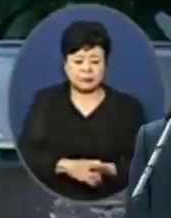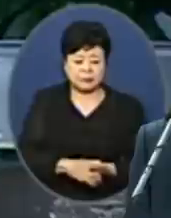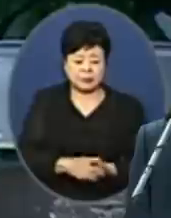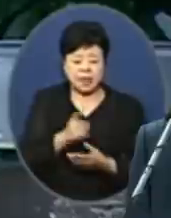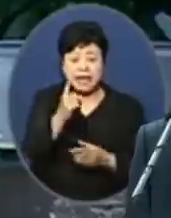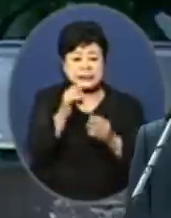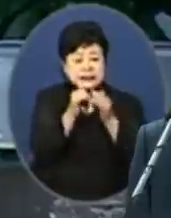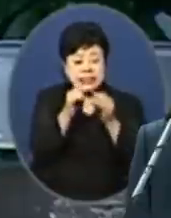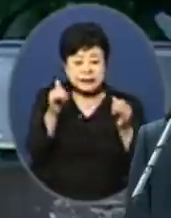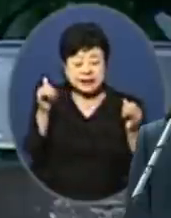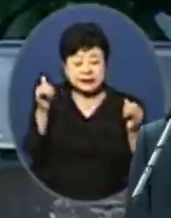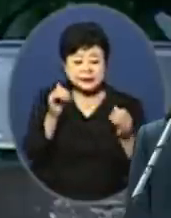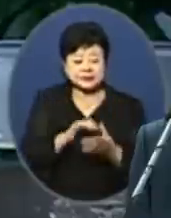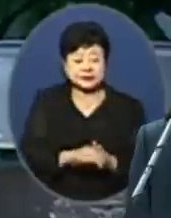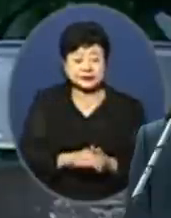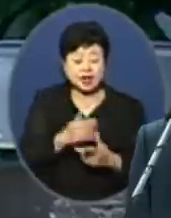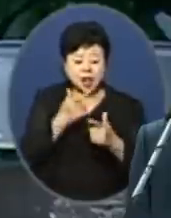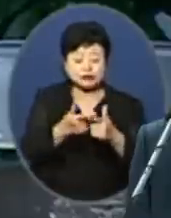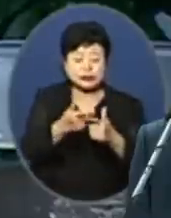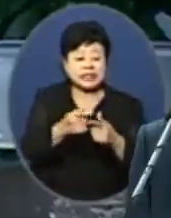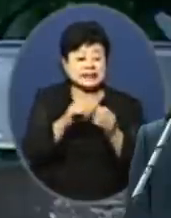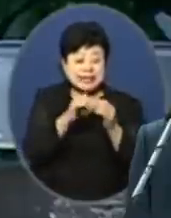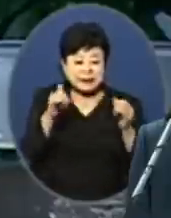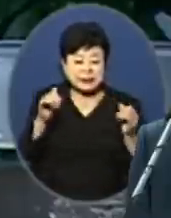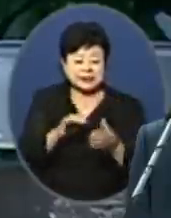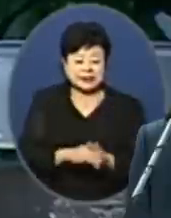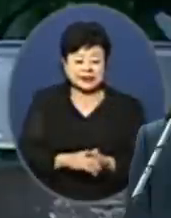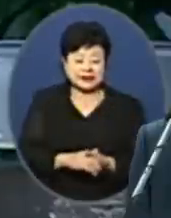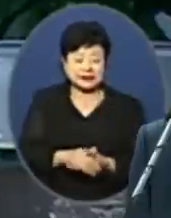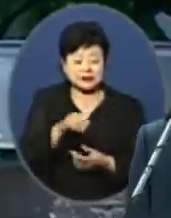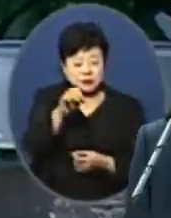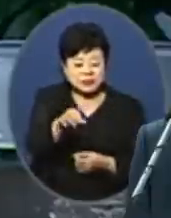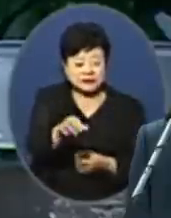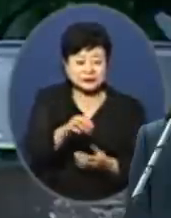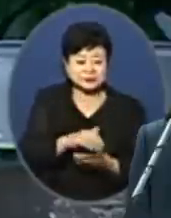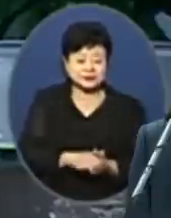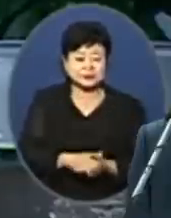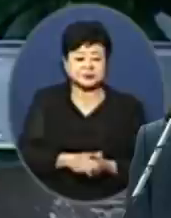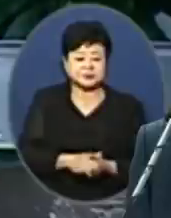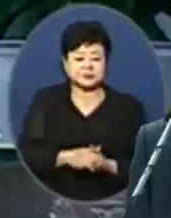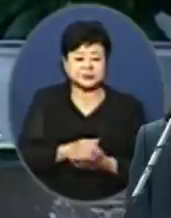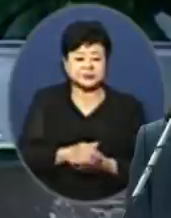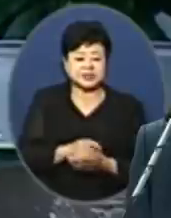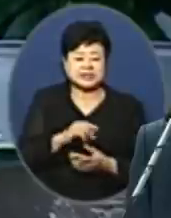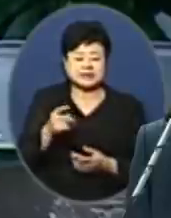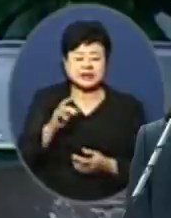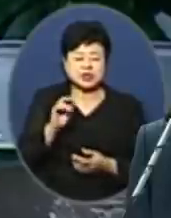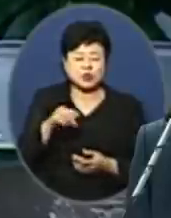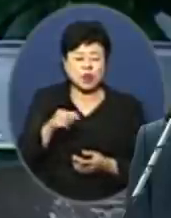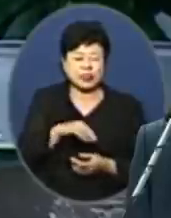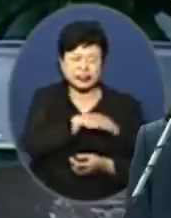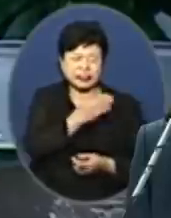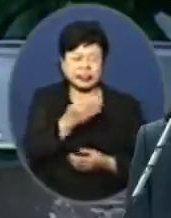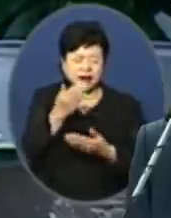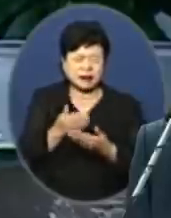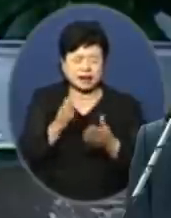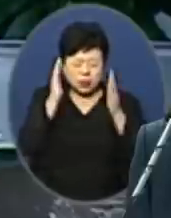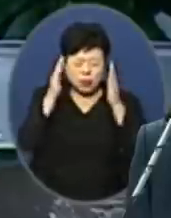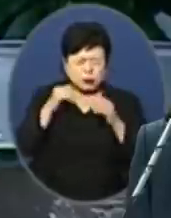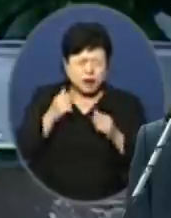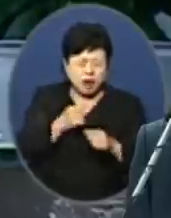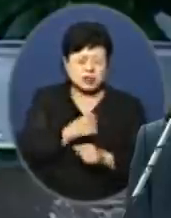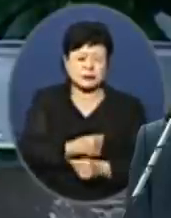한 사람이 부산 사람인데 그곳에서 시민권을 얻으려고 열심히 공부를